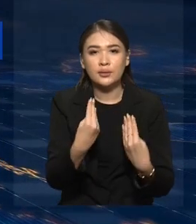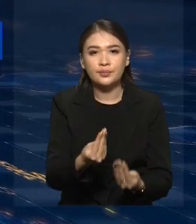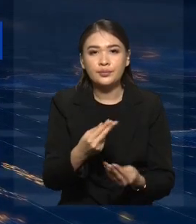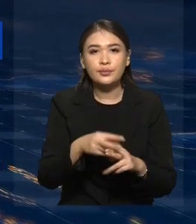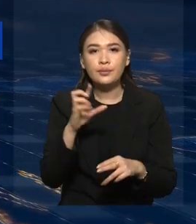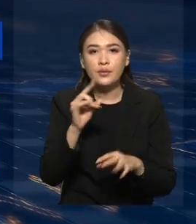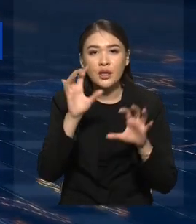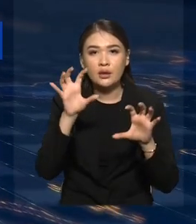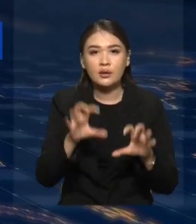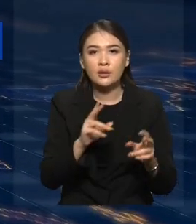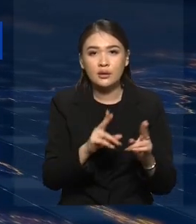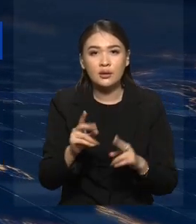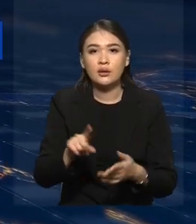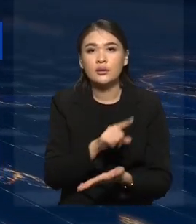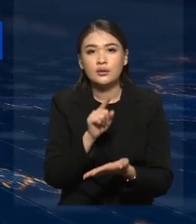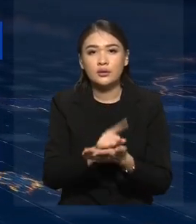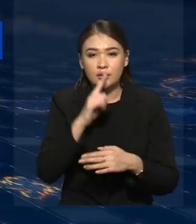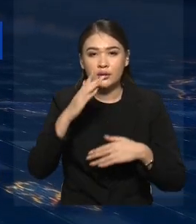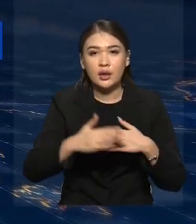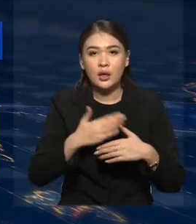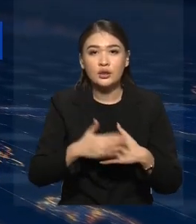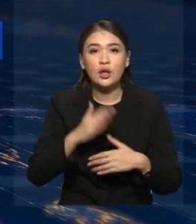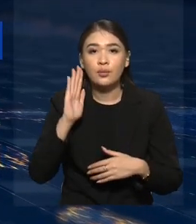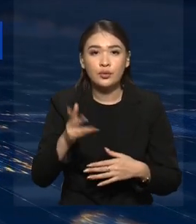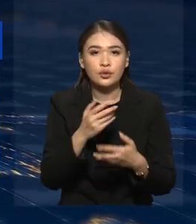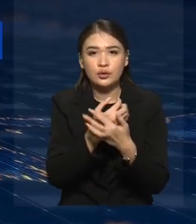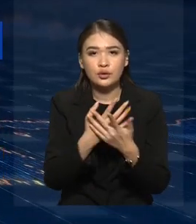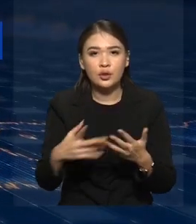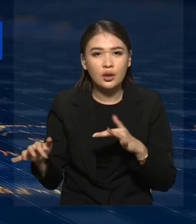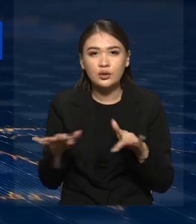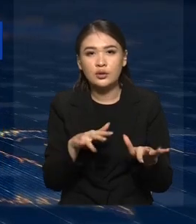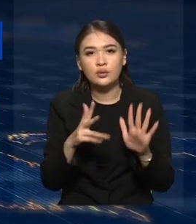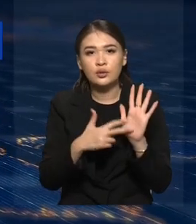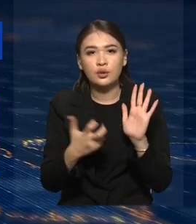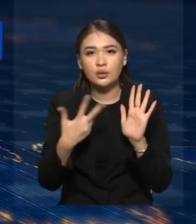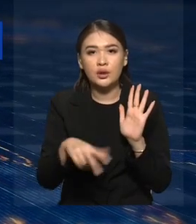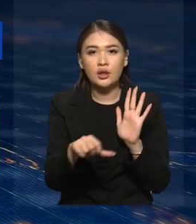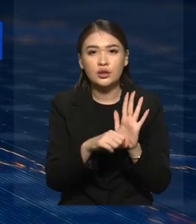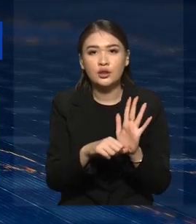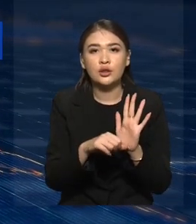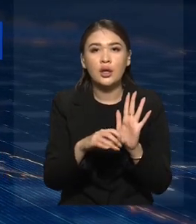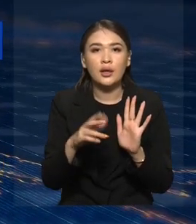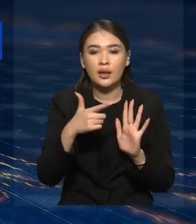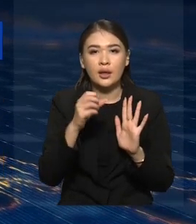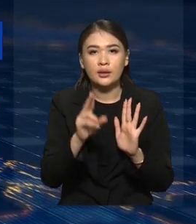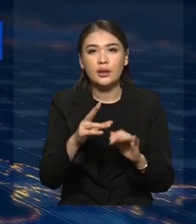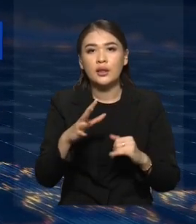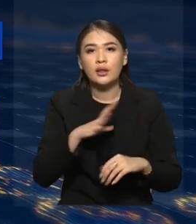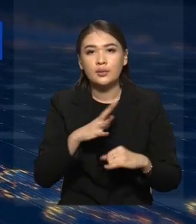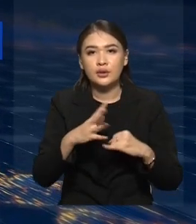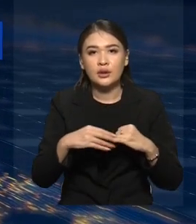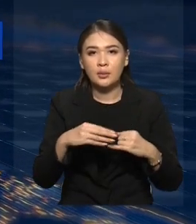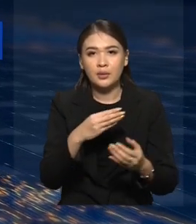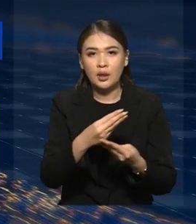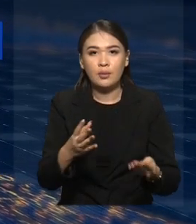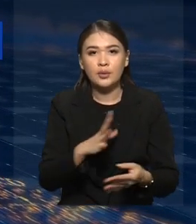заңсыз үлестіргендер анықталып, тиісті жазасын алады. Жалпы түрлі құйтырқы жолмен 836,5 мың гектар жер берілген екен.